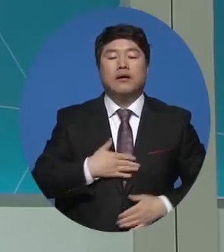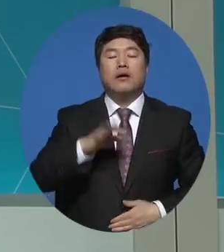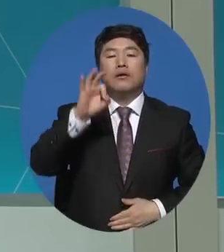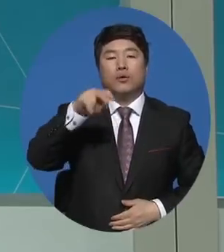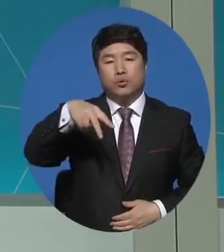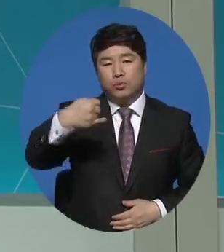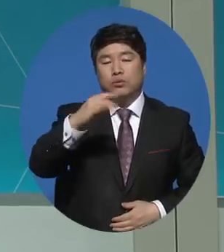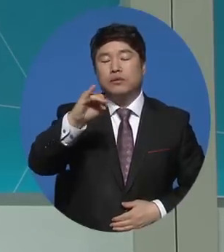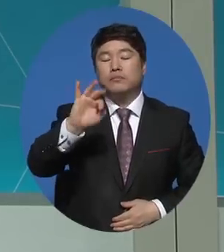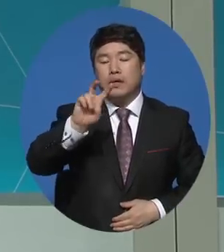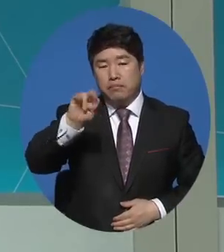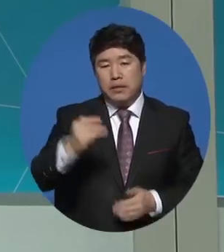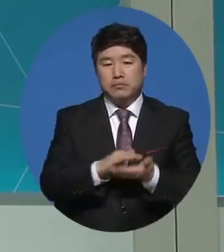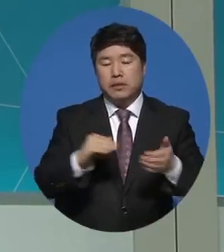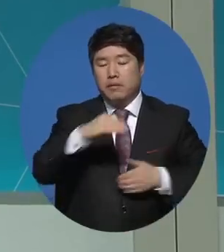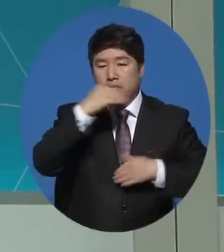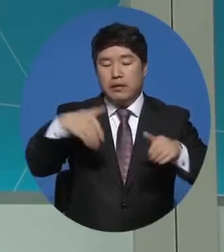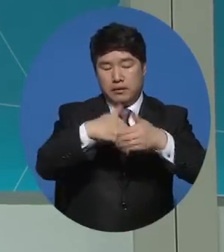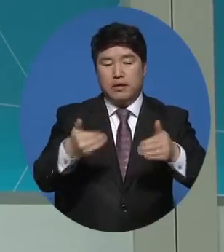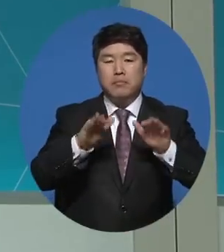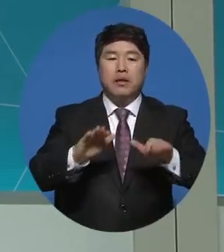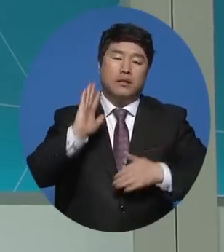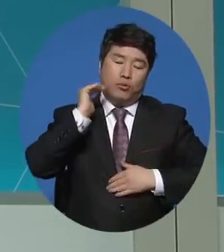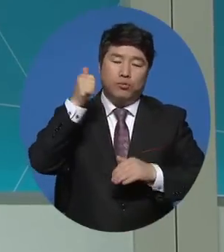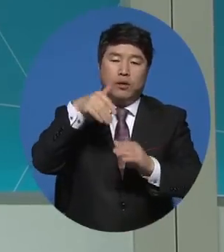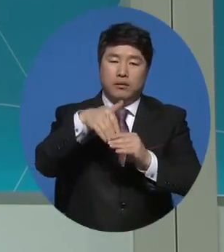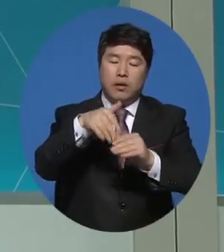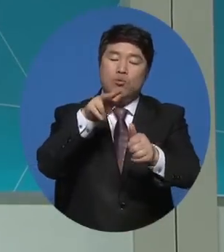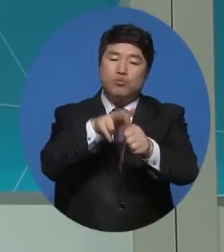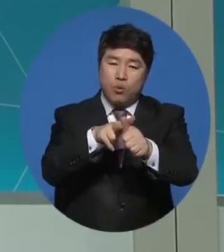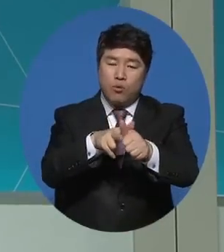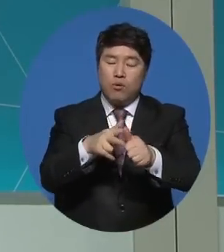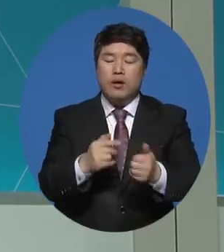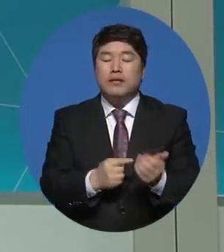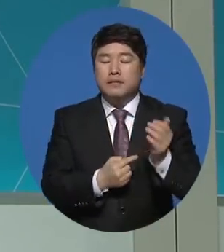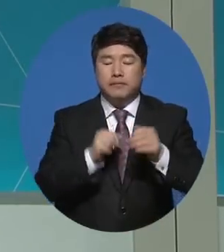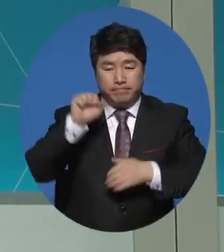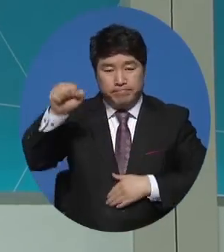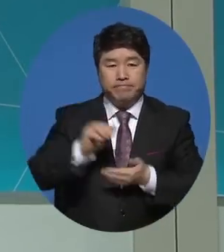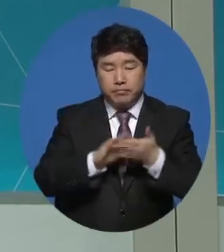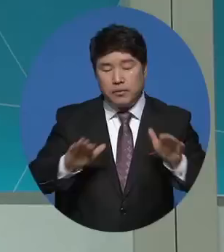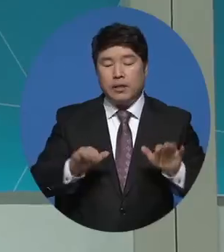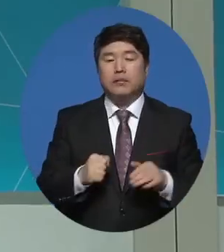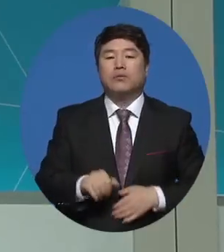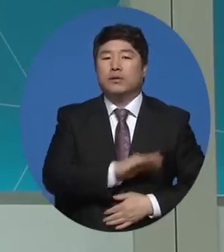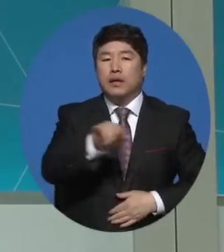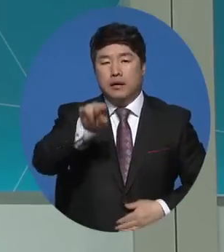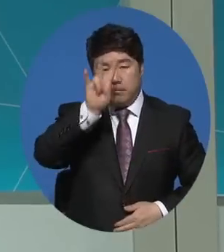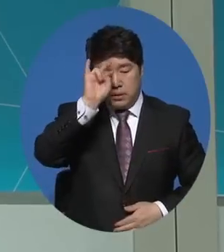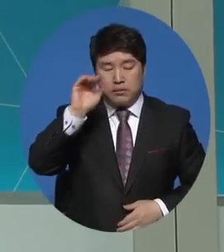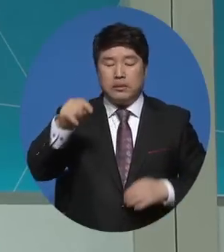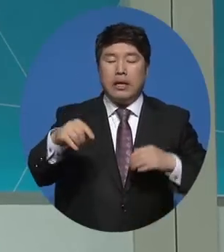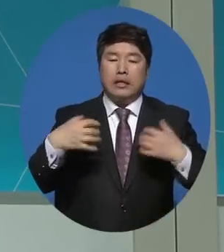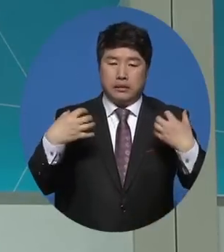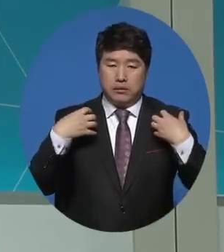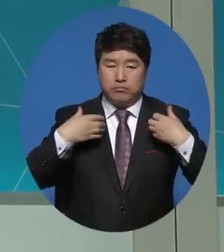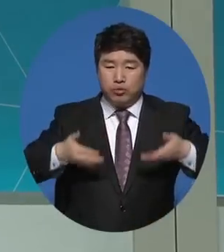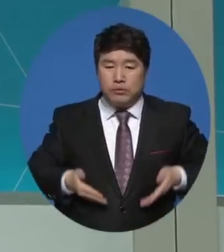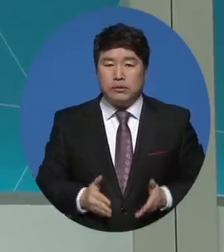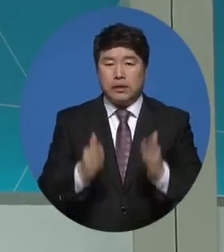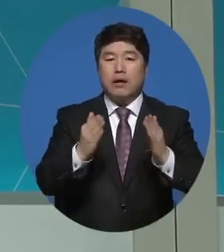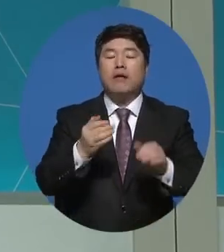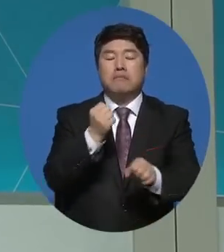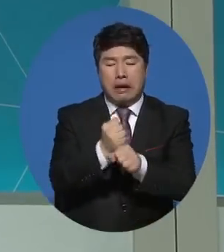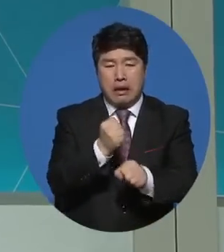바른정당에 이번에 대선 후보로 나왔습니다 저희들이 박근혜 정부를 탄생시킨